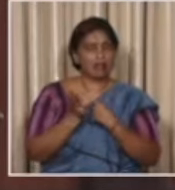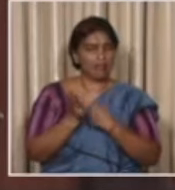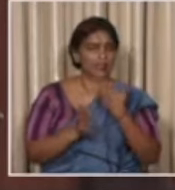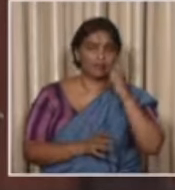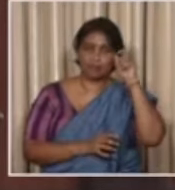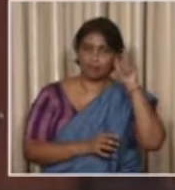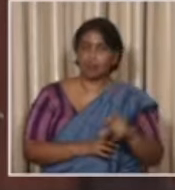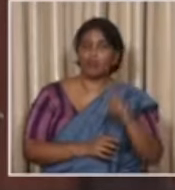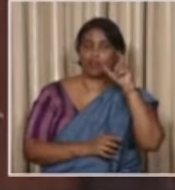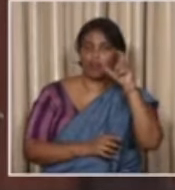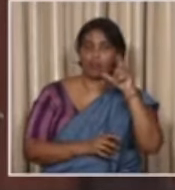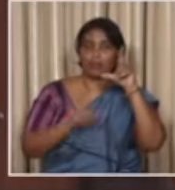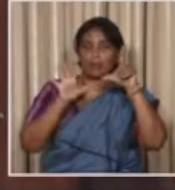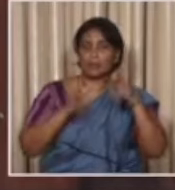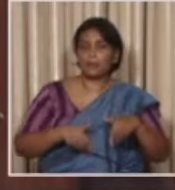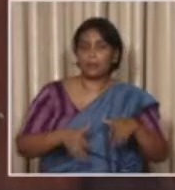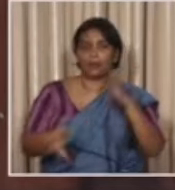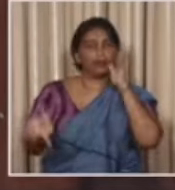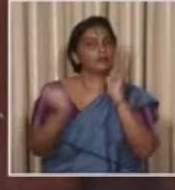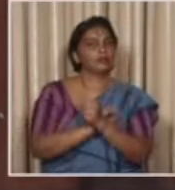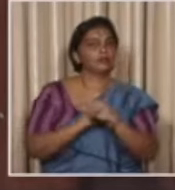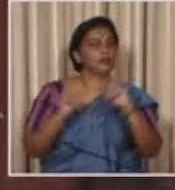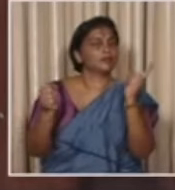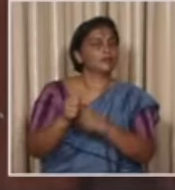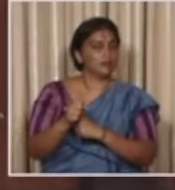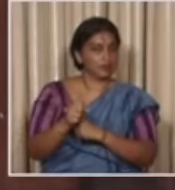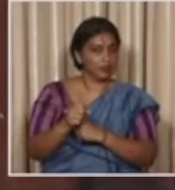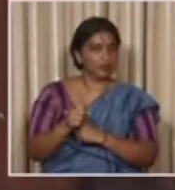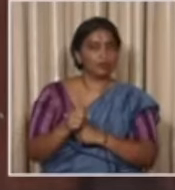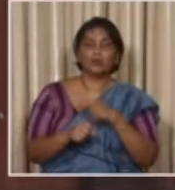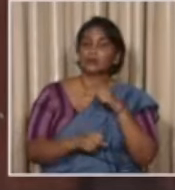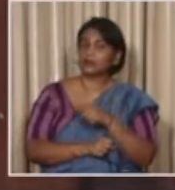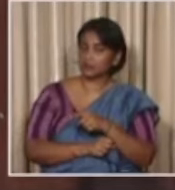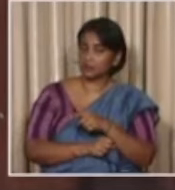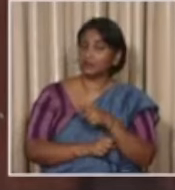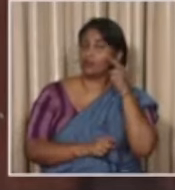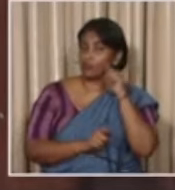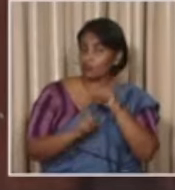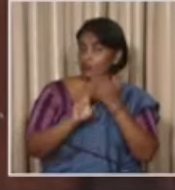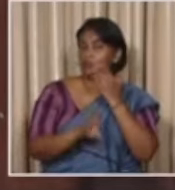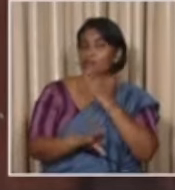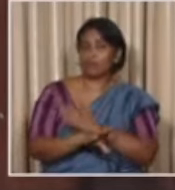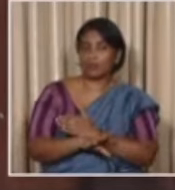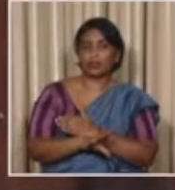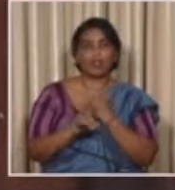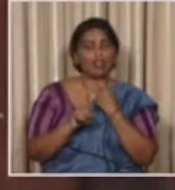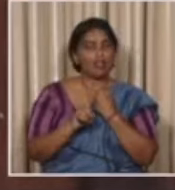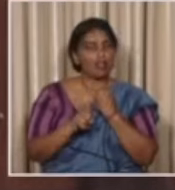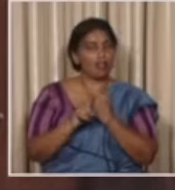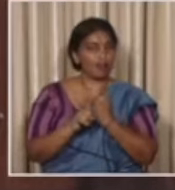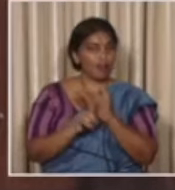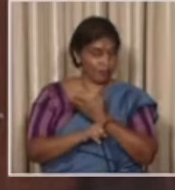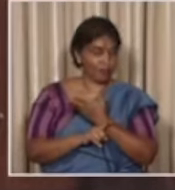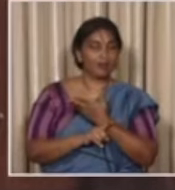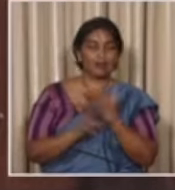පුද්ගලයා කොළඹ බෞද්ධ ලෝක මාවතේ පැහැරගෙන ගිහිල්ලා ඝාතනයට ලක් වෙනවා. දැන් මේක මේකට පෙර කරුණාපිල්ලයන් කණ්ඩායම